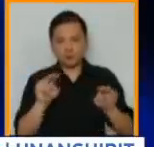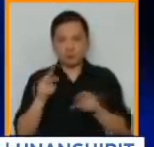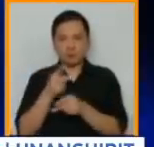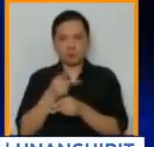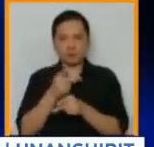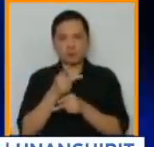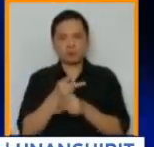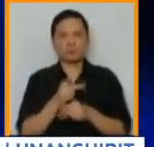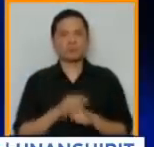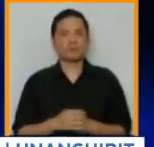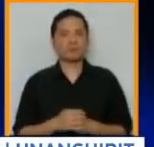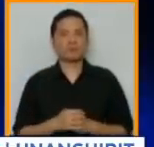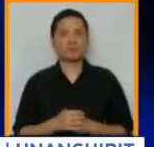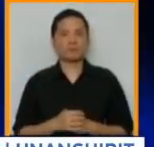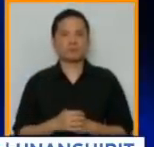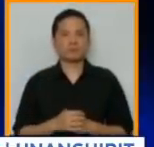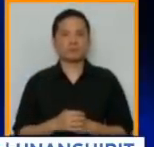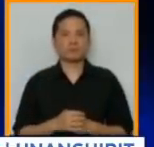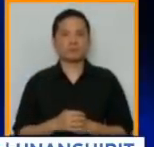Itong